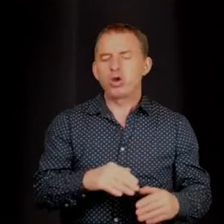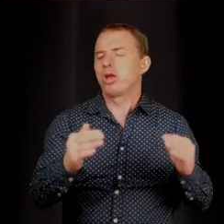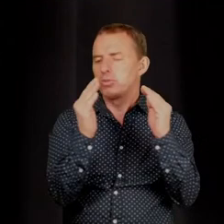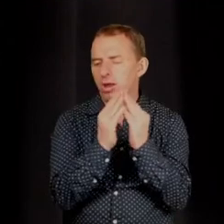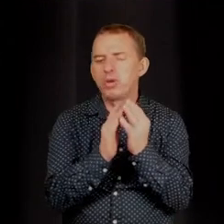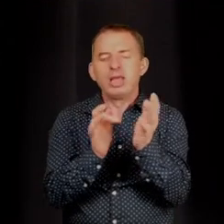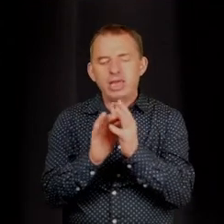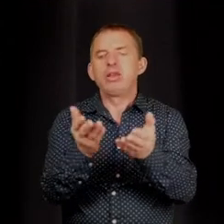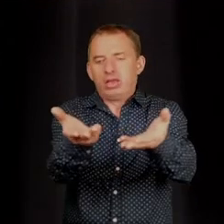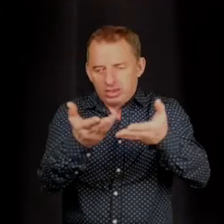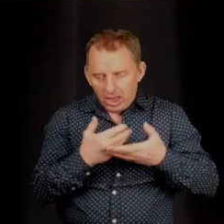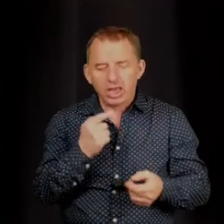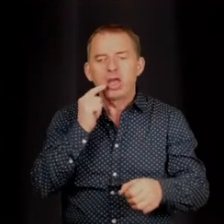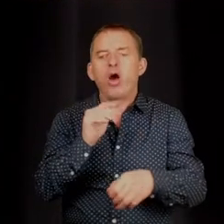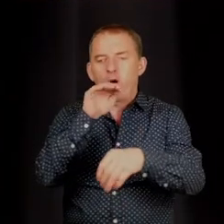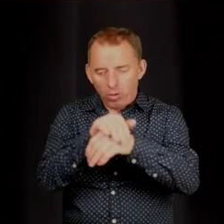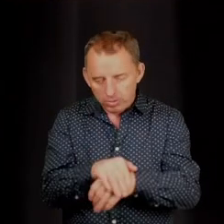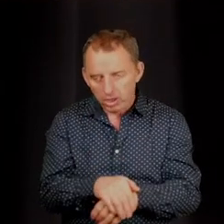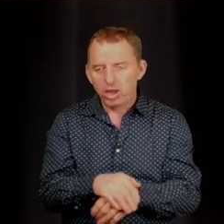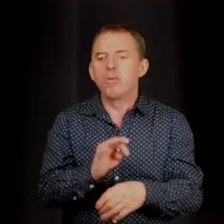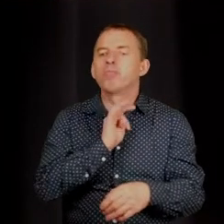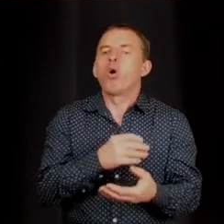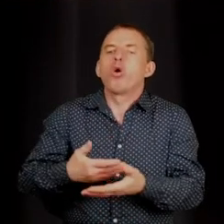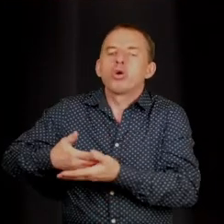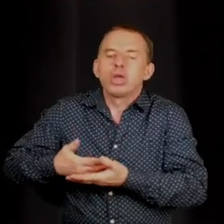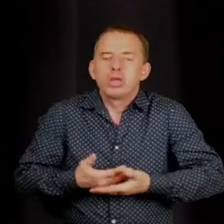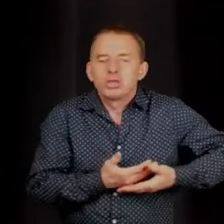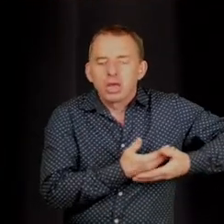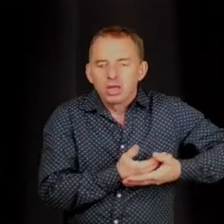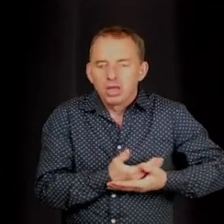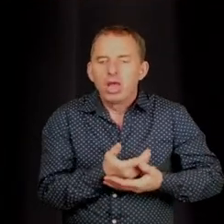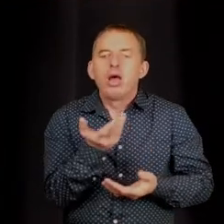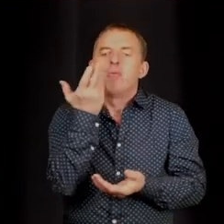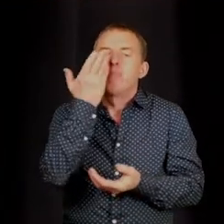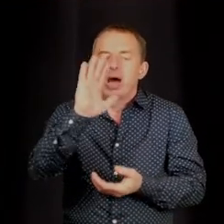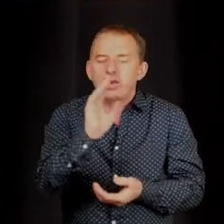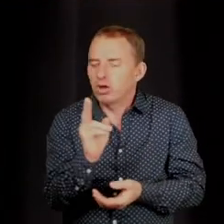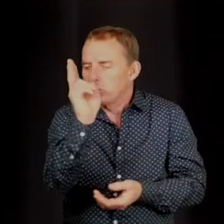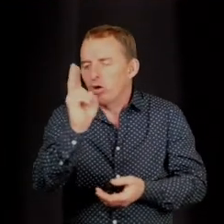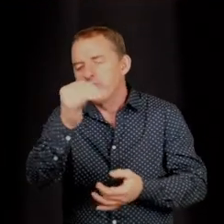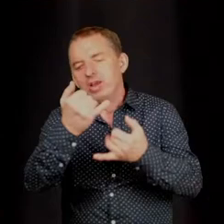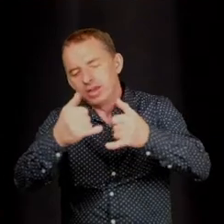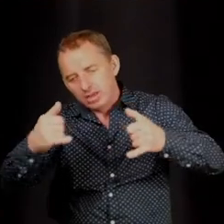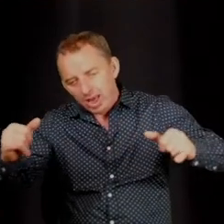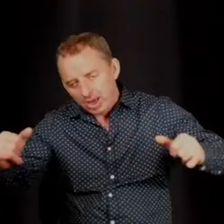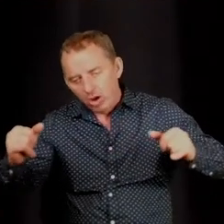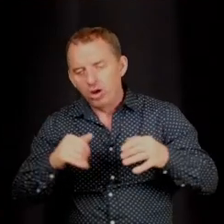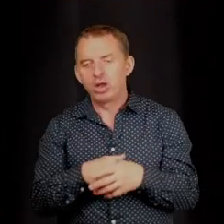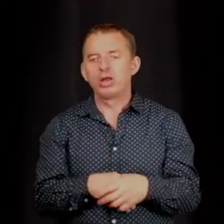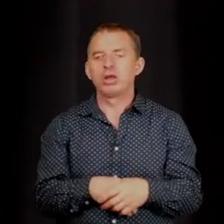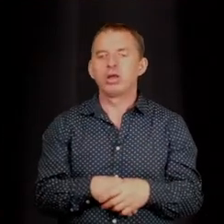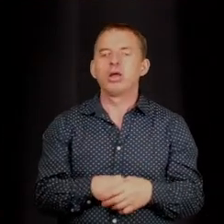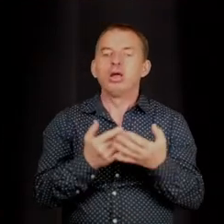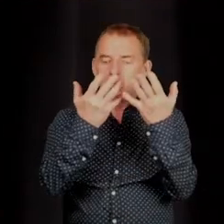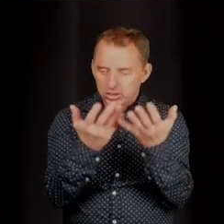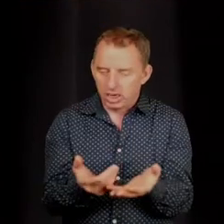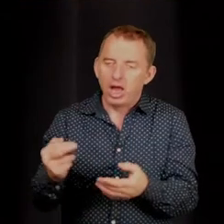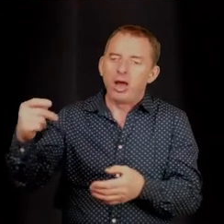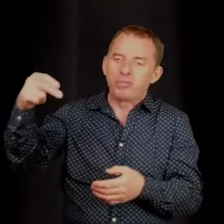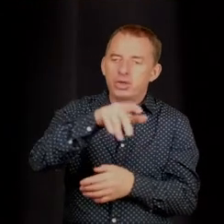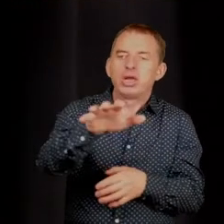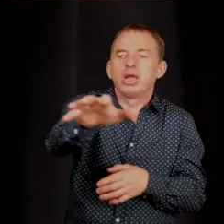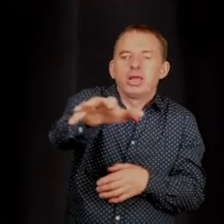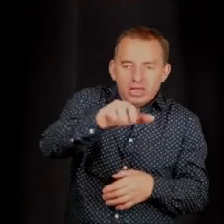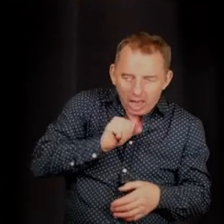tą obietnicę. My child. Moje dziecko. More than anything else. Bardziej niż cokolwiek I innego. Want to come soon and take you home. Chcę przyjść i